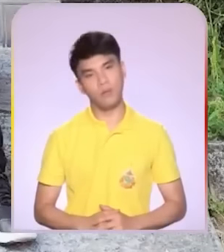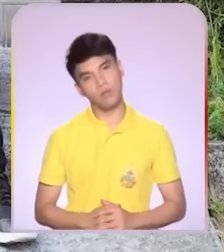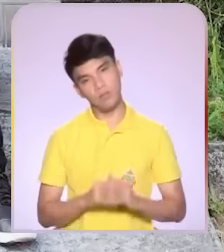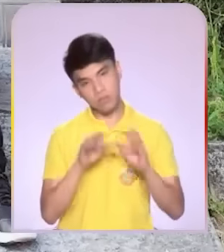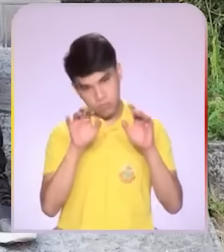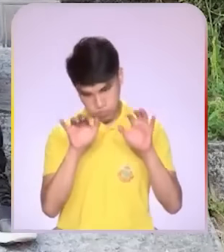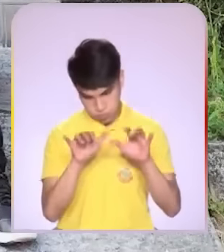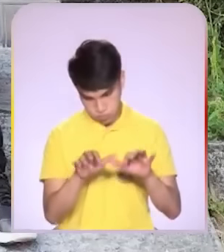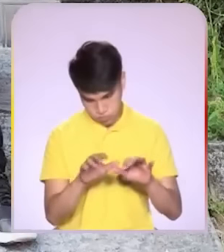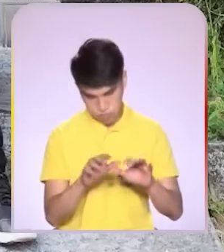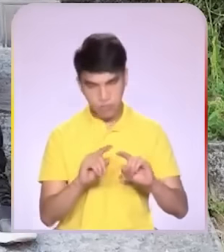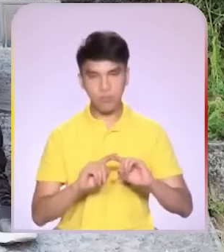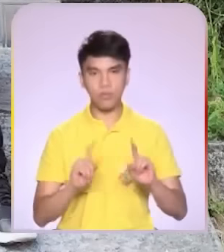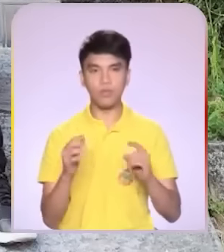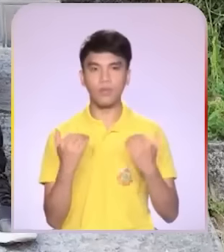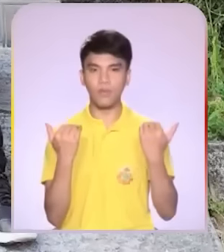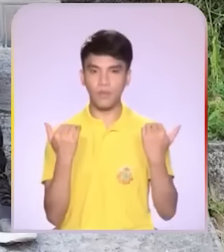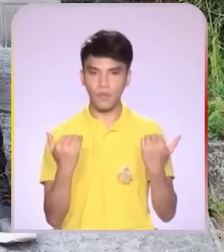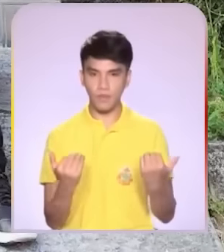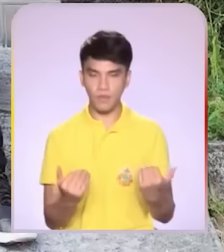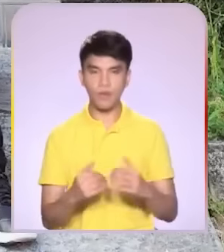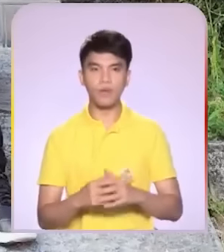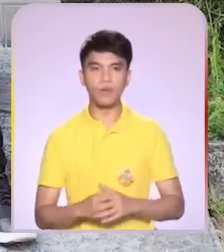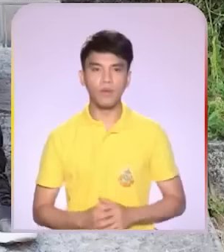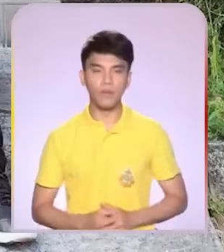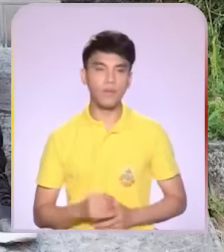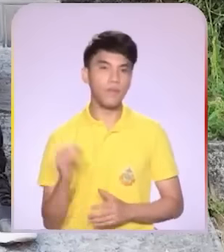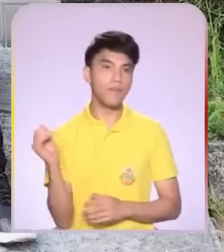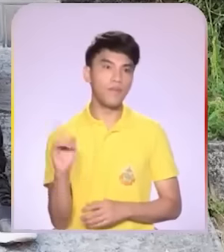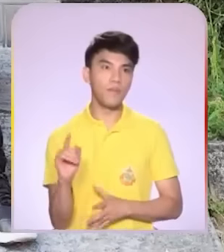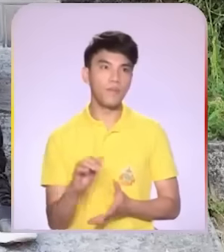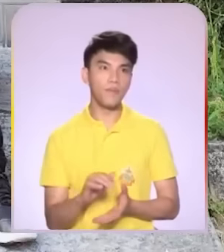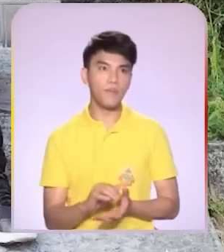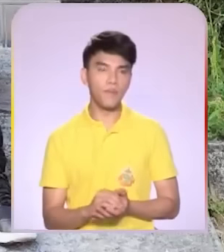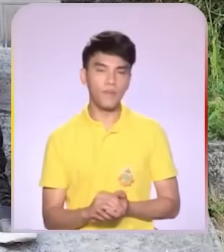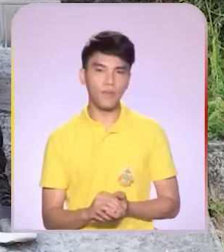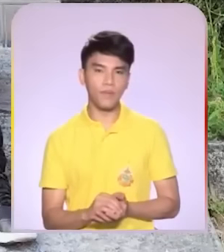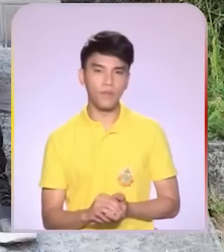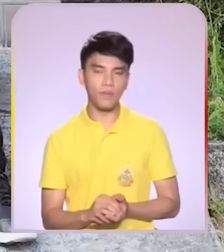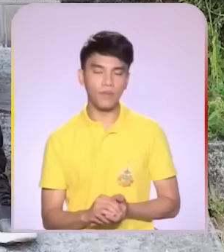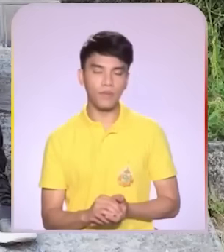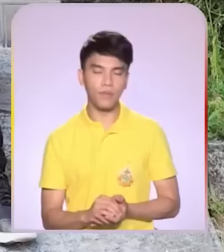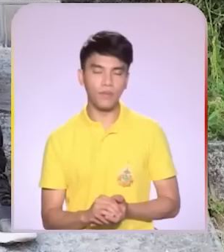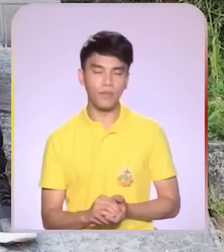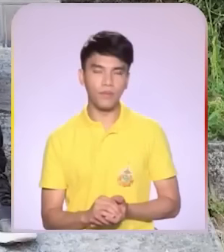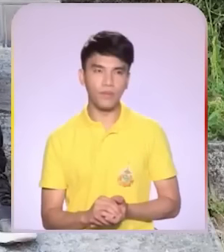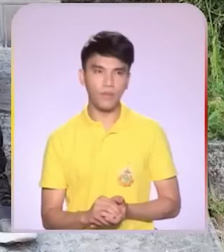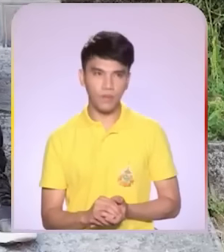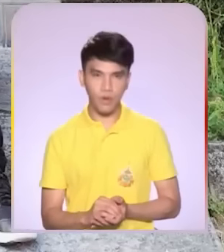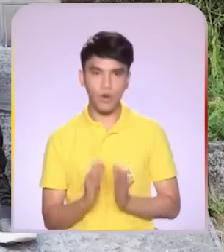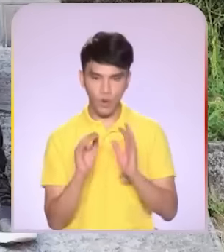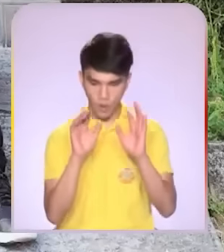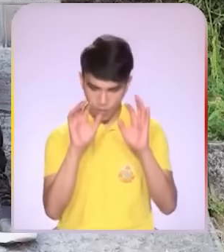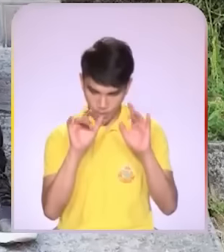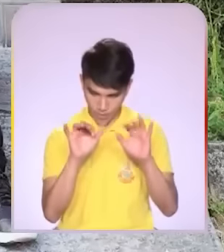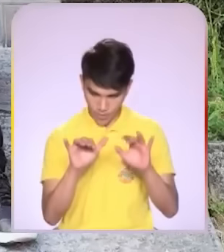าวเลยค่ะแต่หลังจากนั้นแน่นอนค่ะในมุมของเขาเรียกอะไรนะเกลียนคีย์บอร์ด